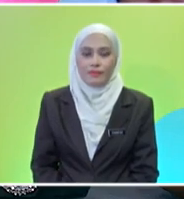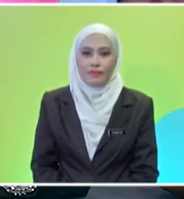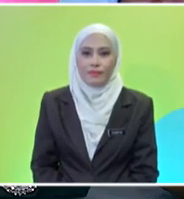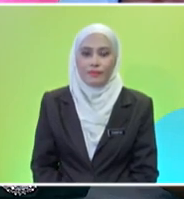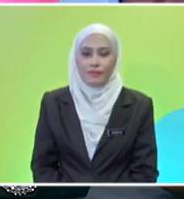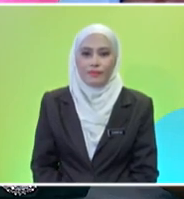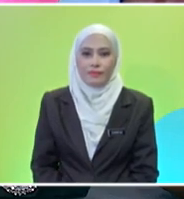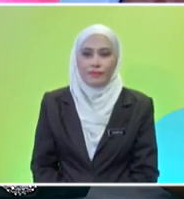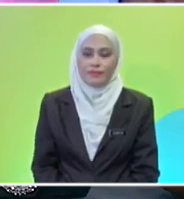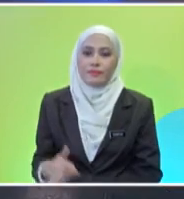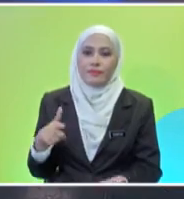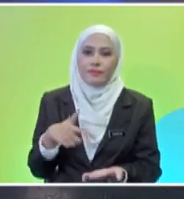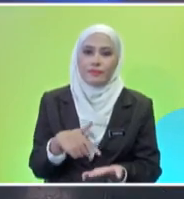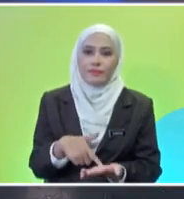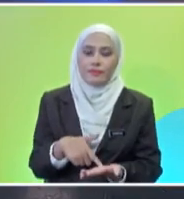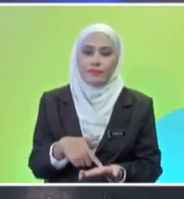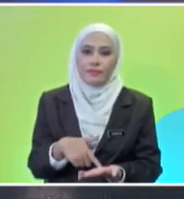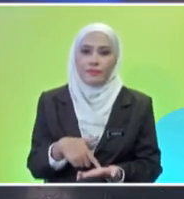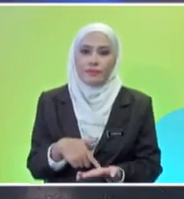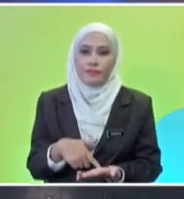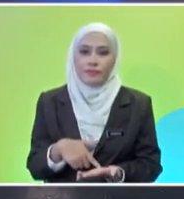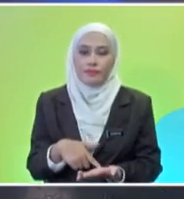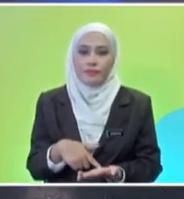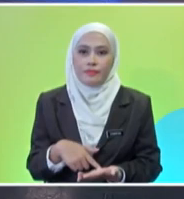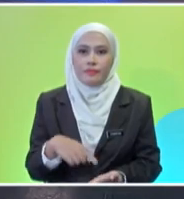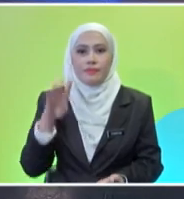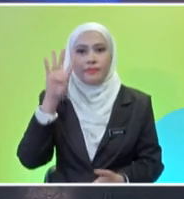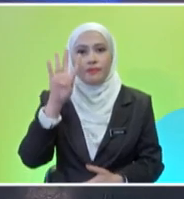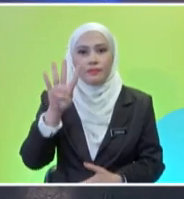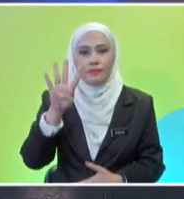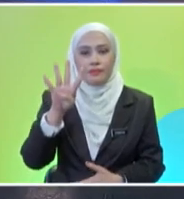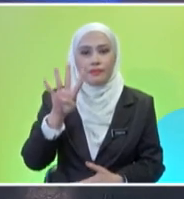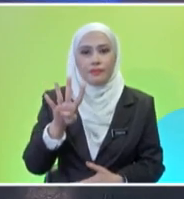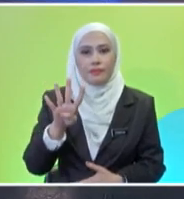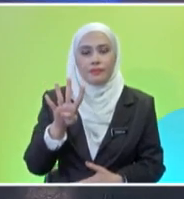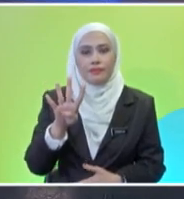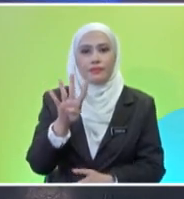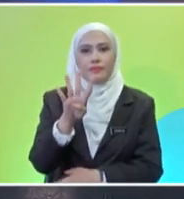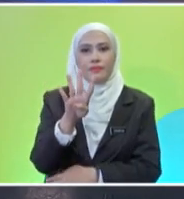seterusnya lihat mana yang keempat nih Siapa yang keempat